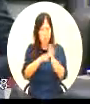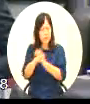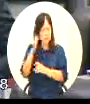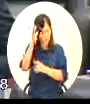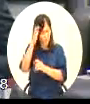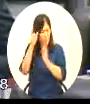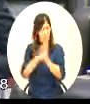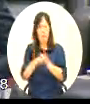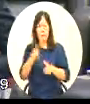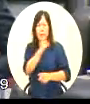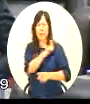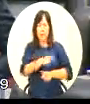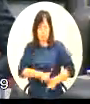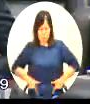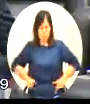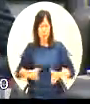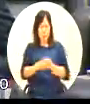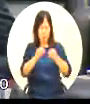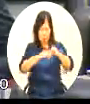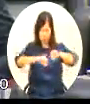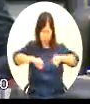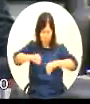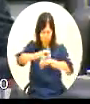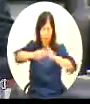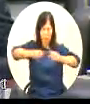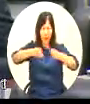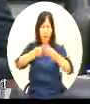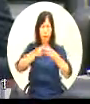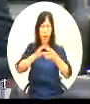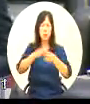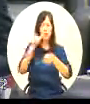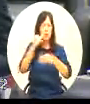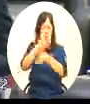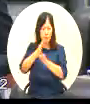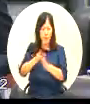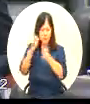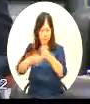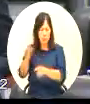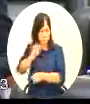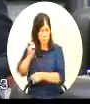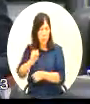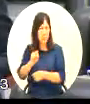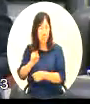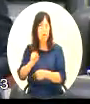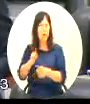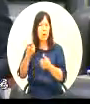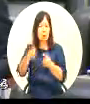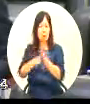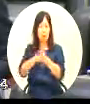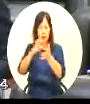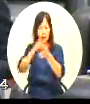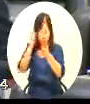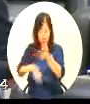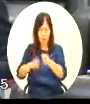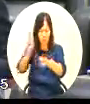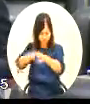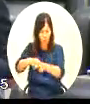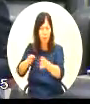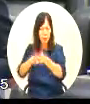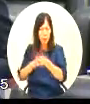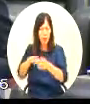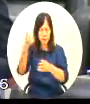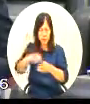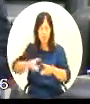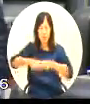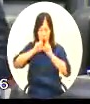勇敢的去调整、有些不应该开班的应该要就是关闭的班级就不要再